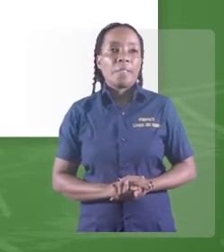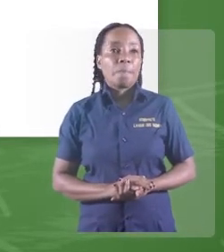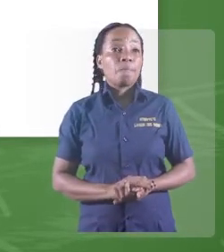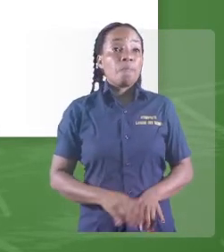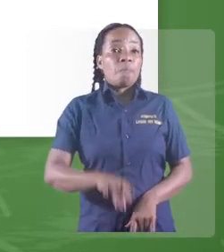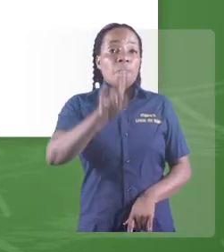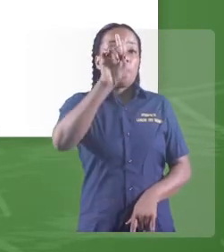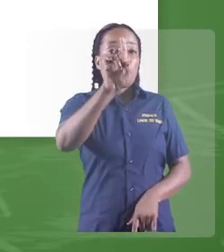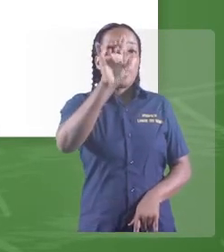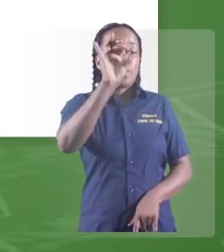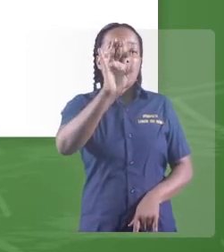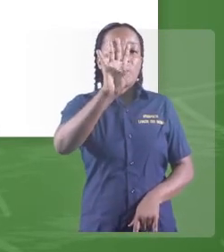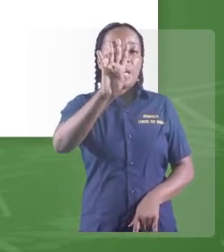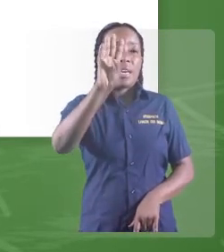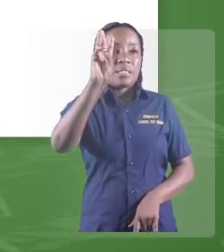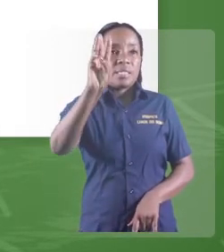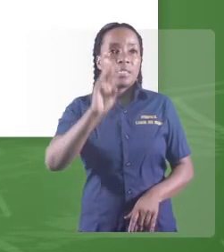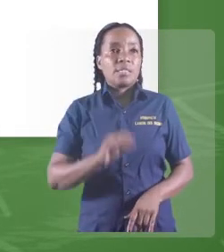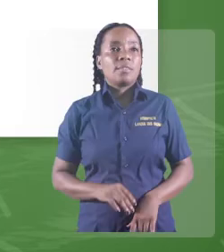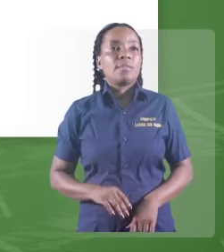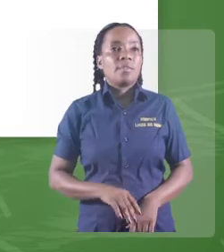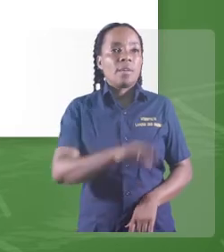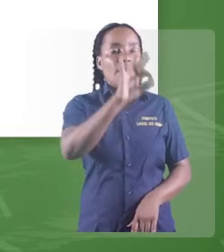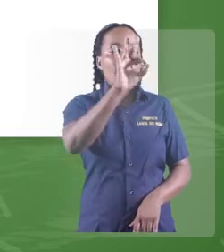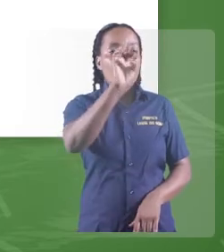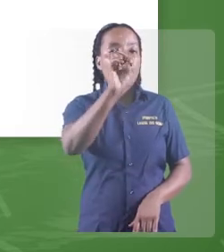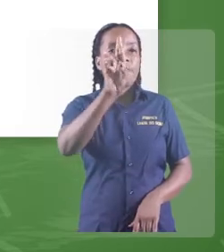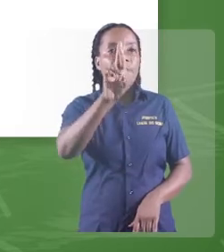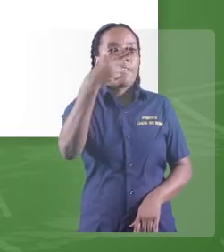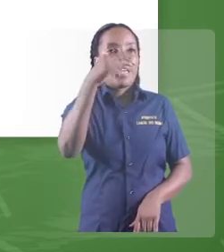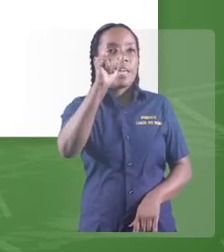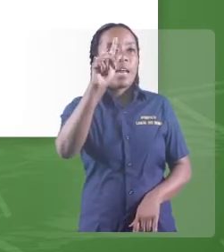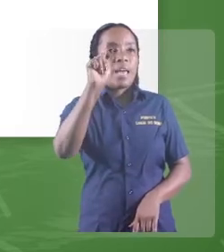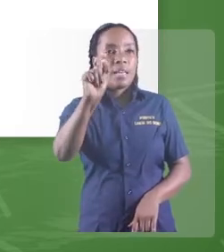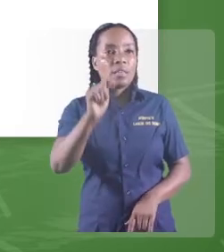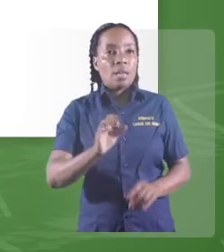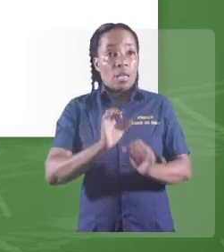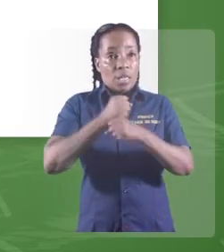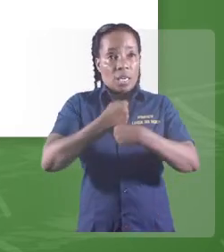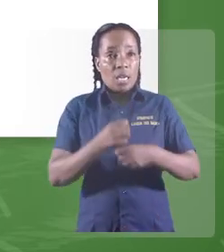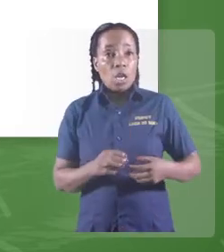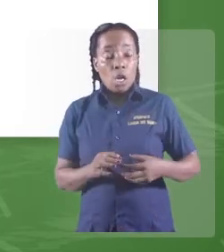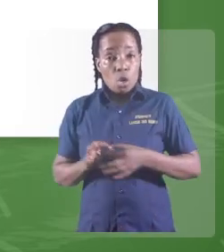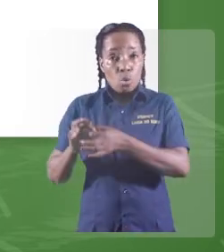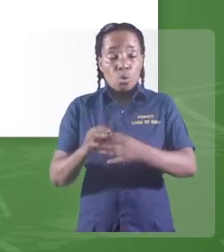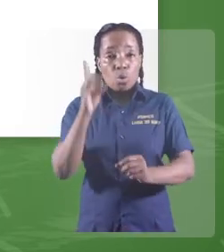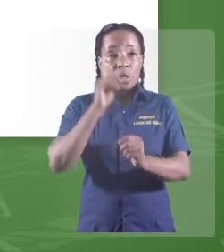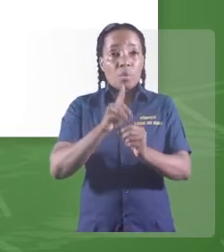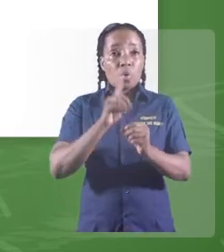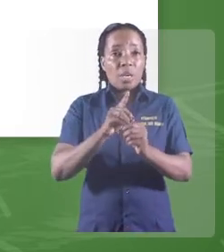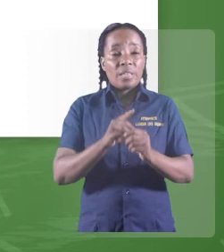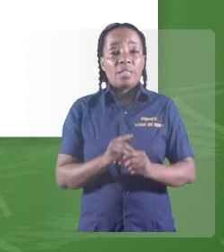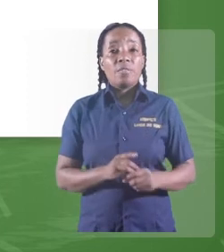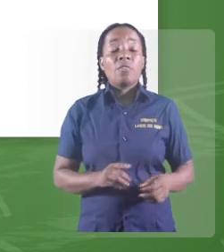1946, Ferhat Abbas fonde l'Union démocratique du manifeste algérien,